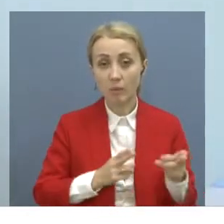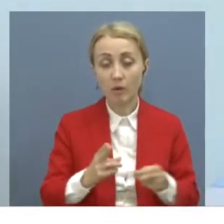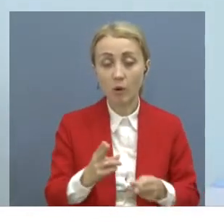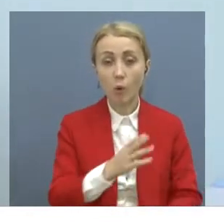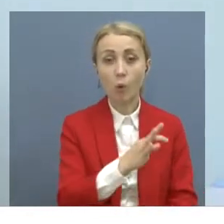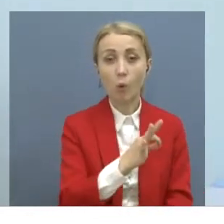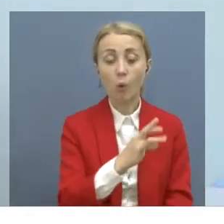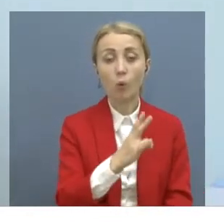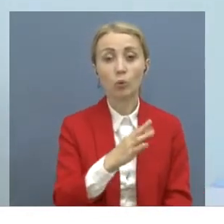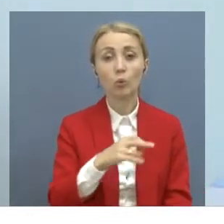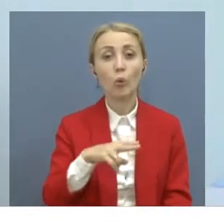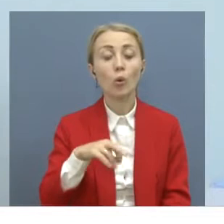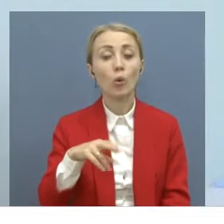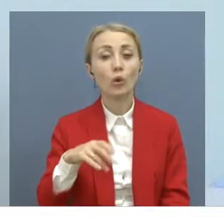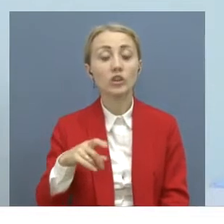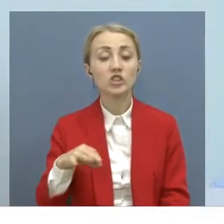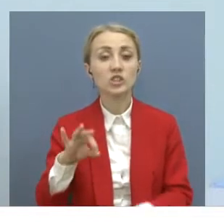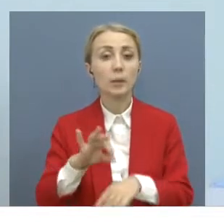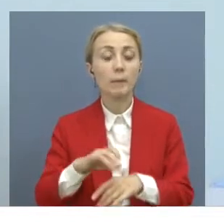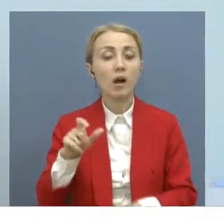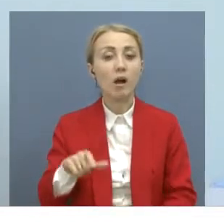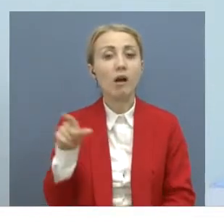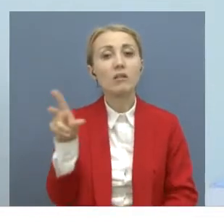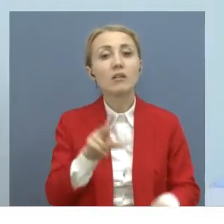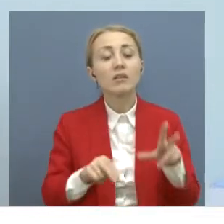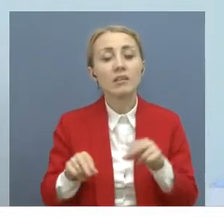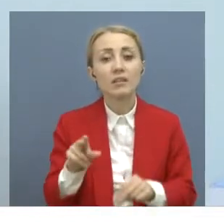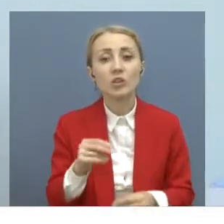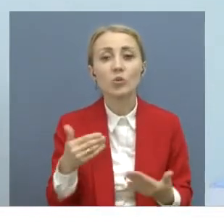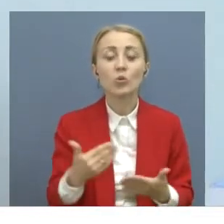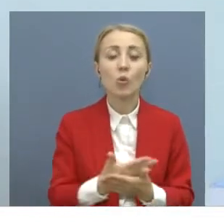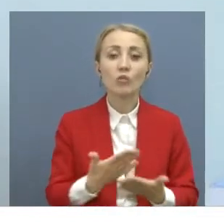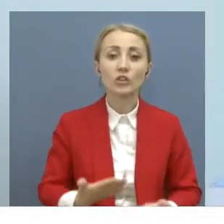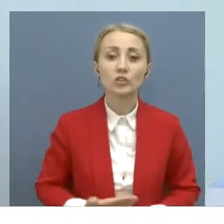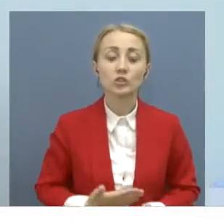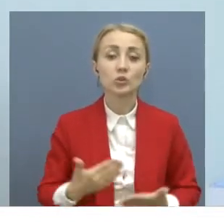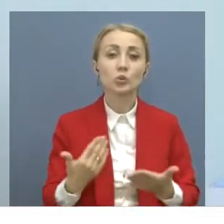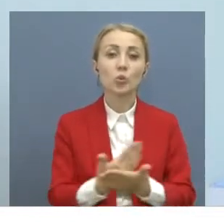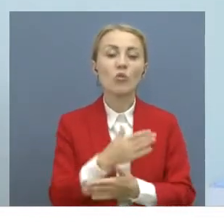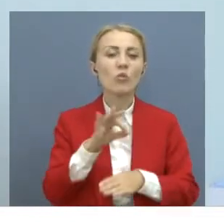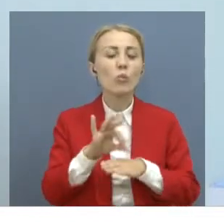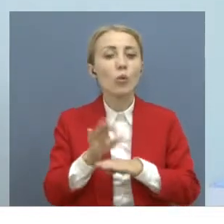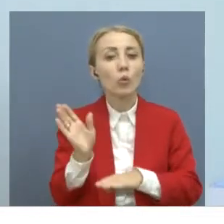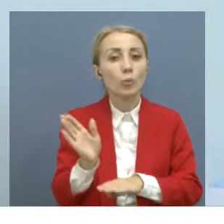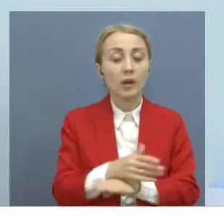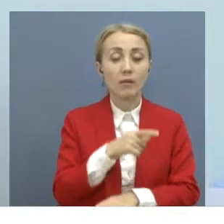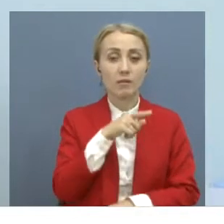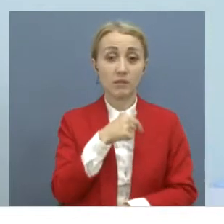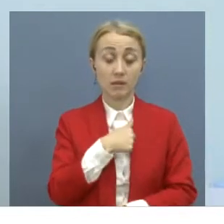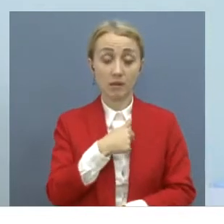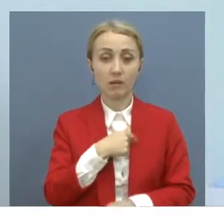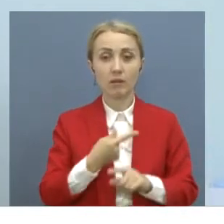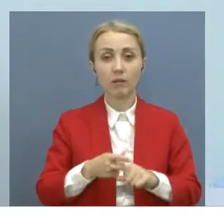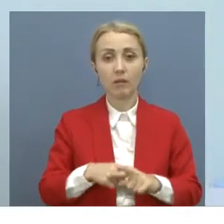жүрген емделушілерімізді көру үлкен бақыт, қуаныш. Өйткені қанша күш жігер, еңбек жұмсалады. Аты жөнін ұмытып қалуымыз мүмкін,